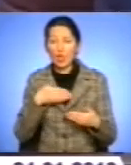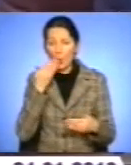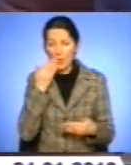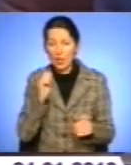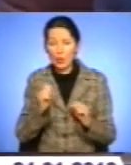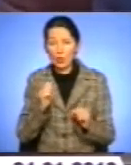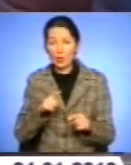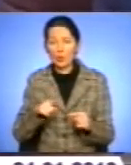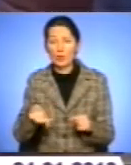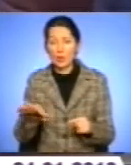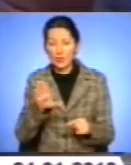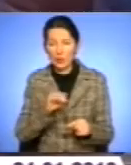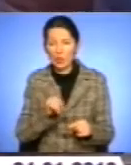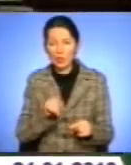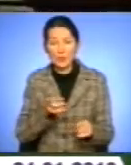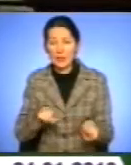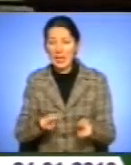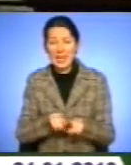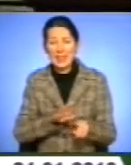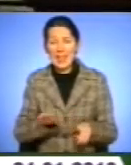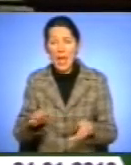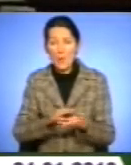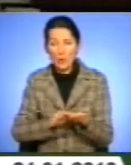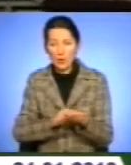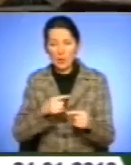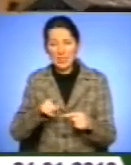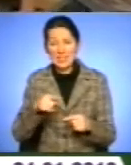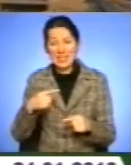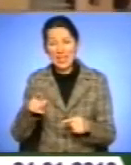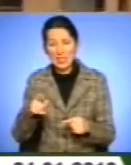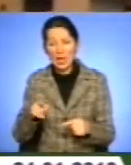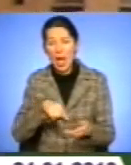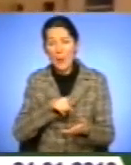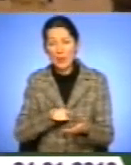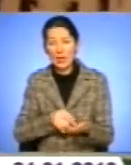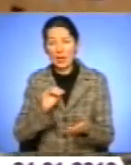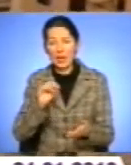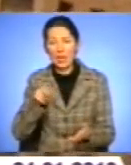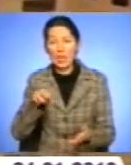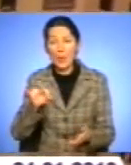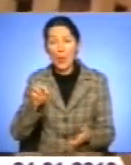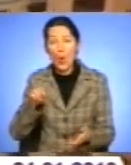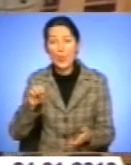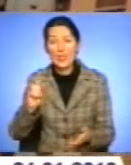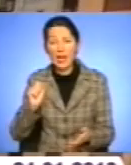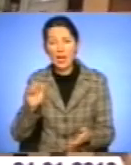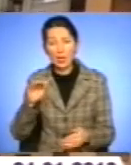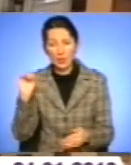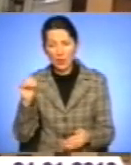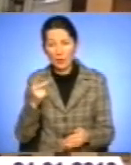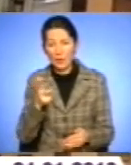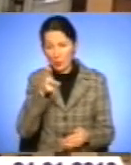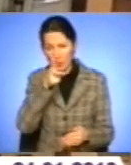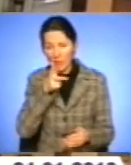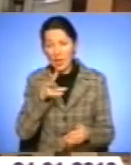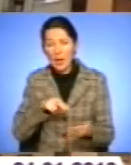та праці Королевської доручає тримати на особистому контролі кожен випадок збоїв в виплаті допомоги і доповідати уряду